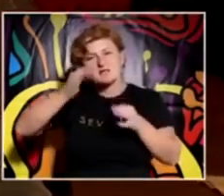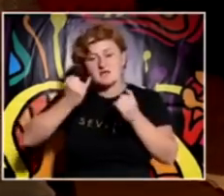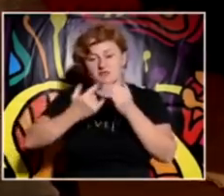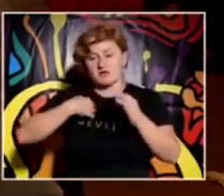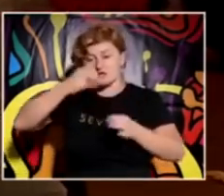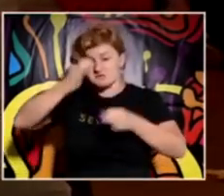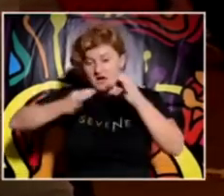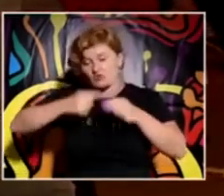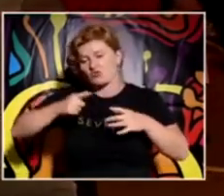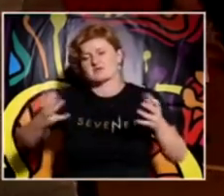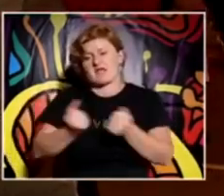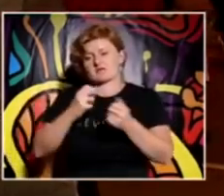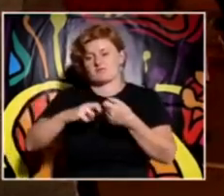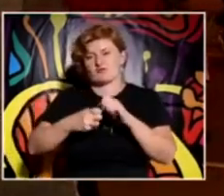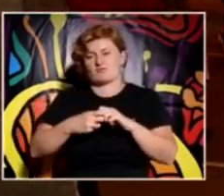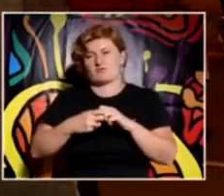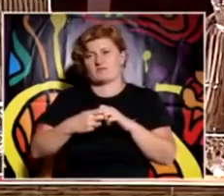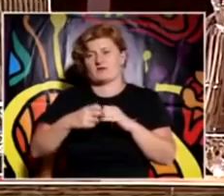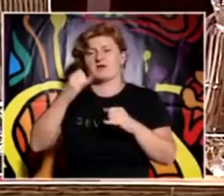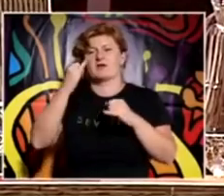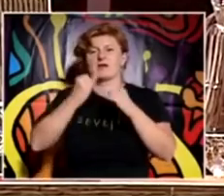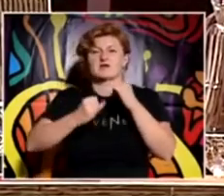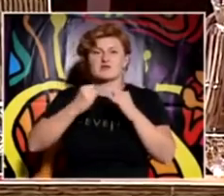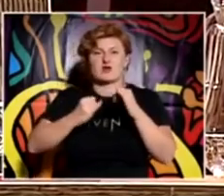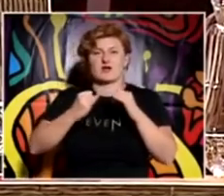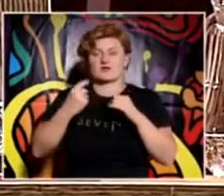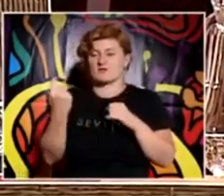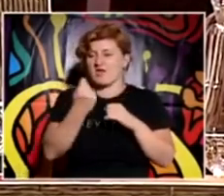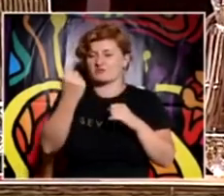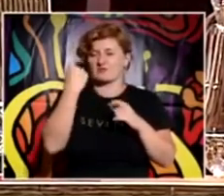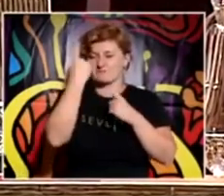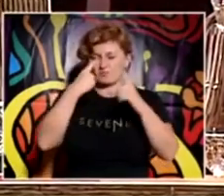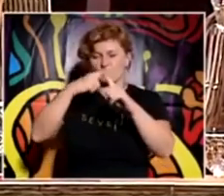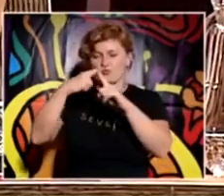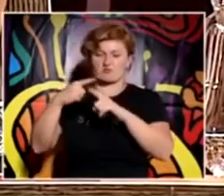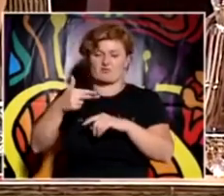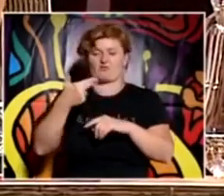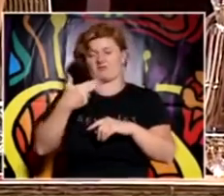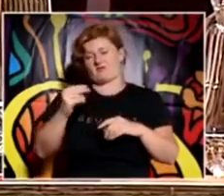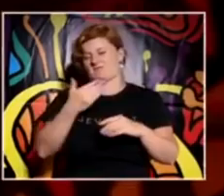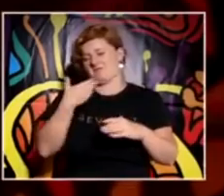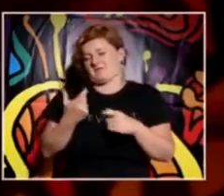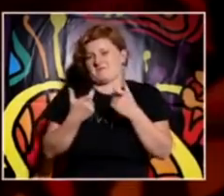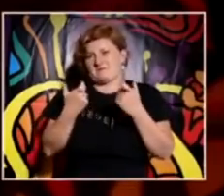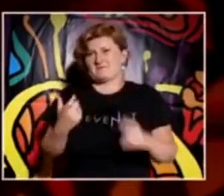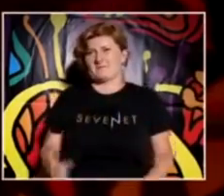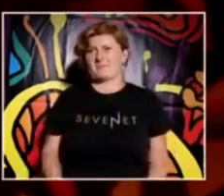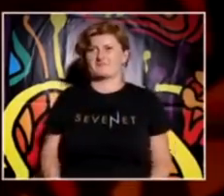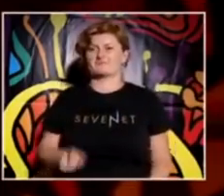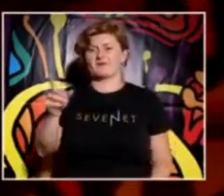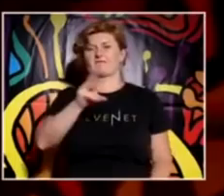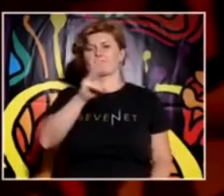jakiś problem znajdziesz. A jeśli po prostu jedziesz z pozytywnym nastawieniem, to raczej nic ci nie grozi. W waszej długiej podróży przez świat